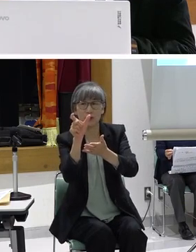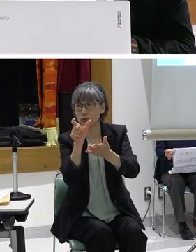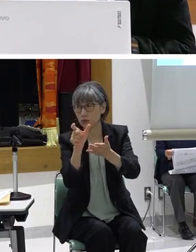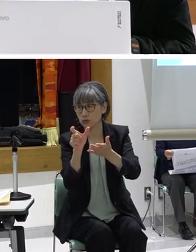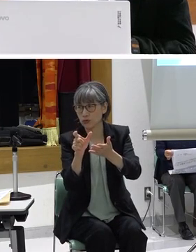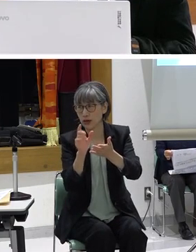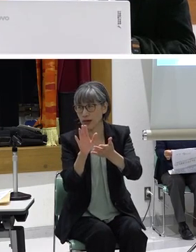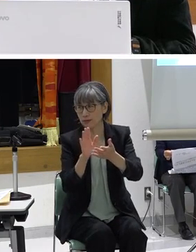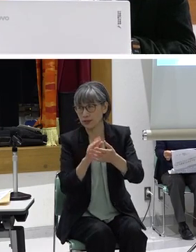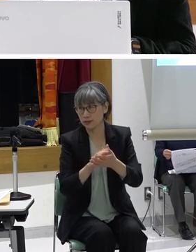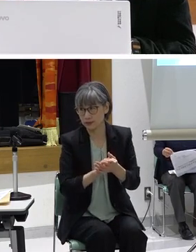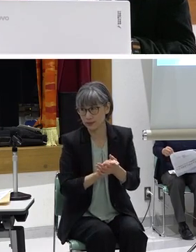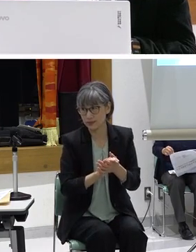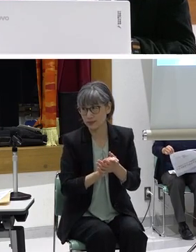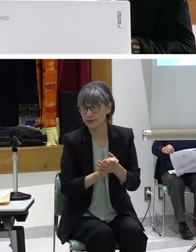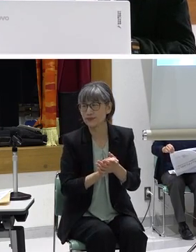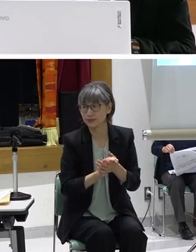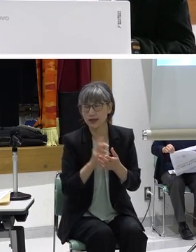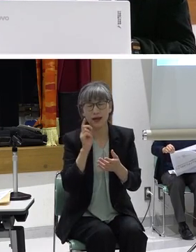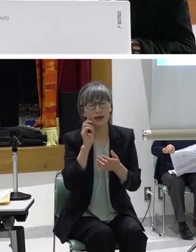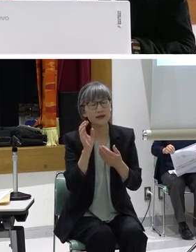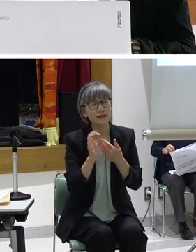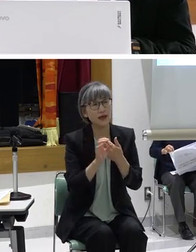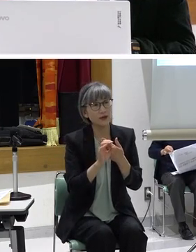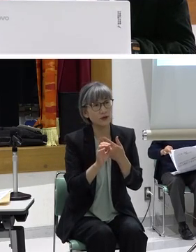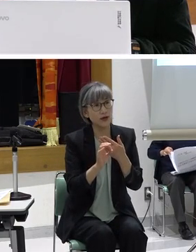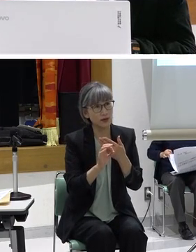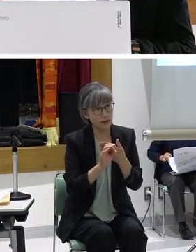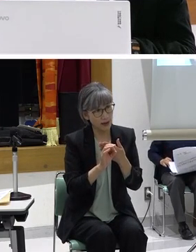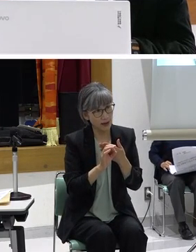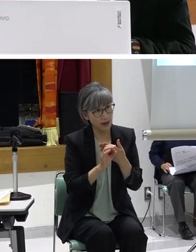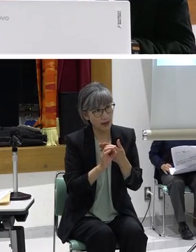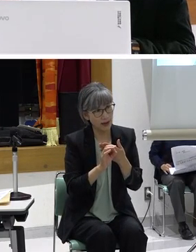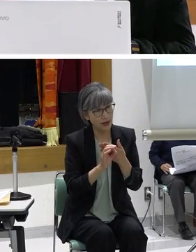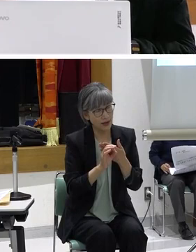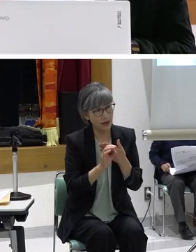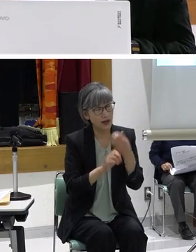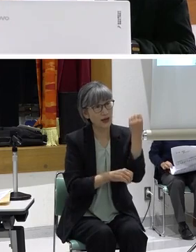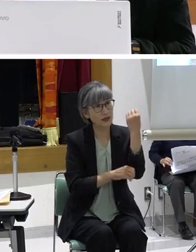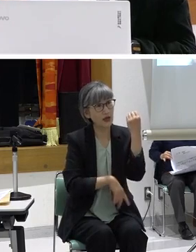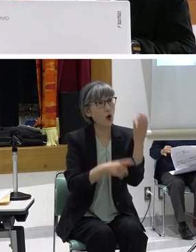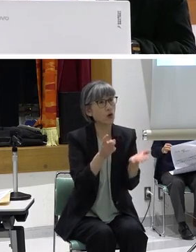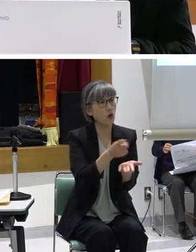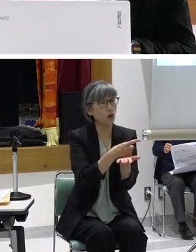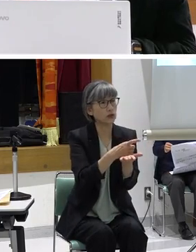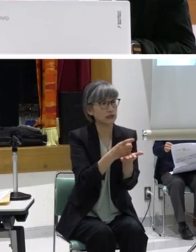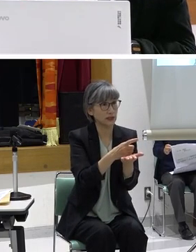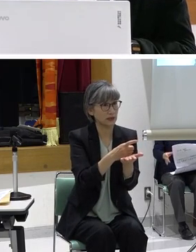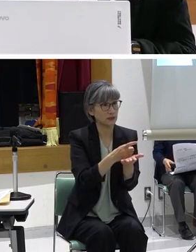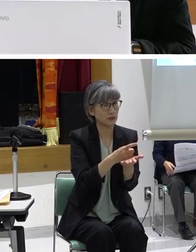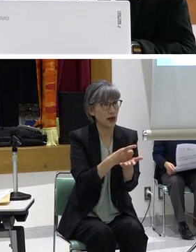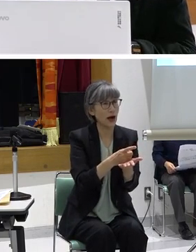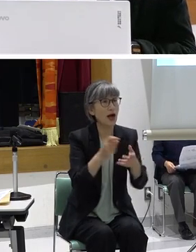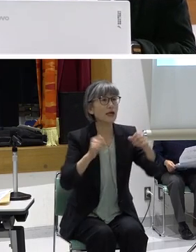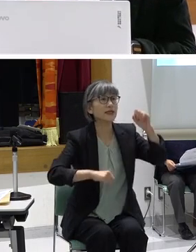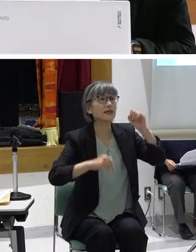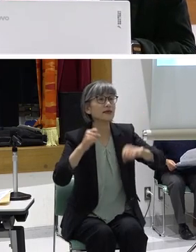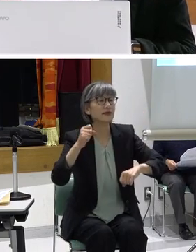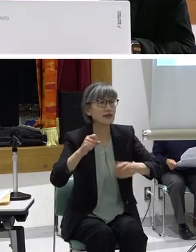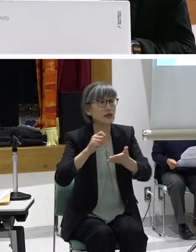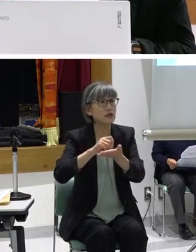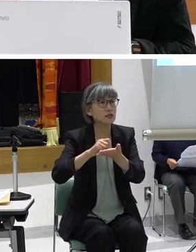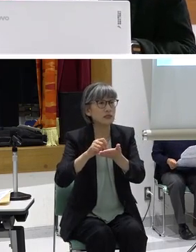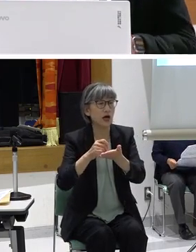ですね。で、例えば先ほど私がいろいろ話した基本方針は任意記載事項、つ